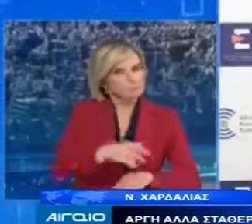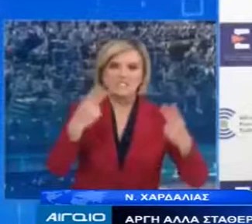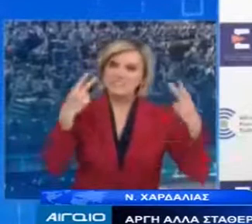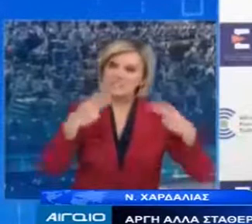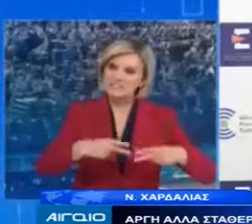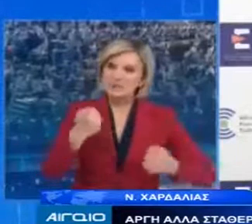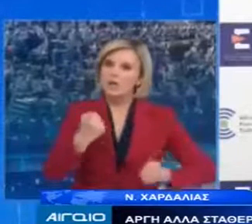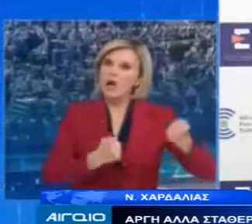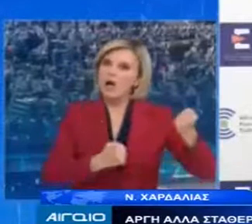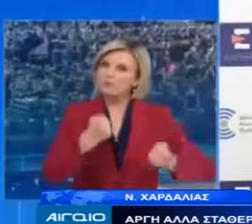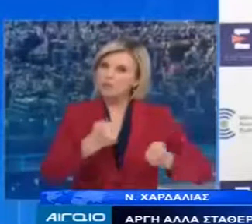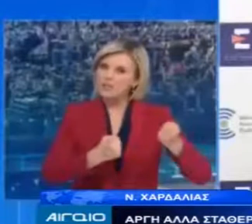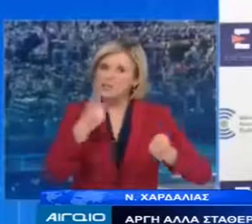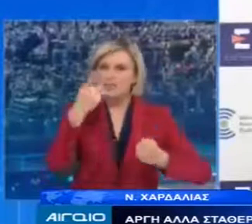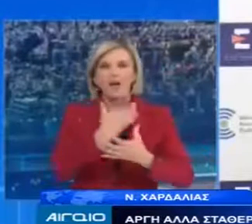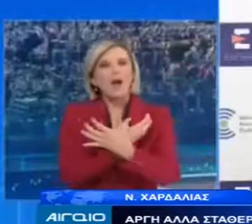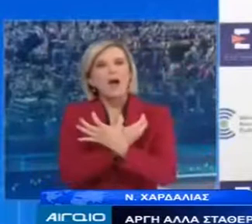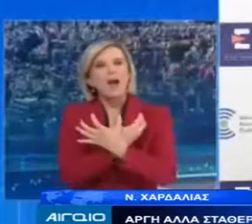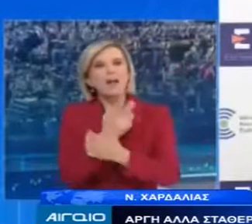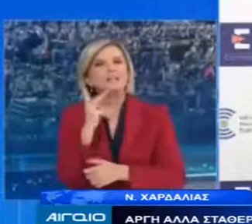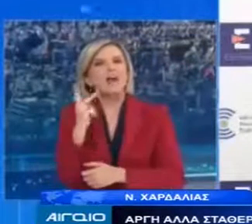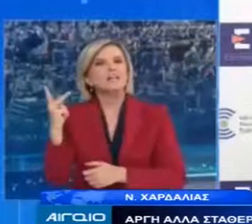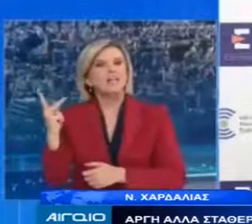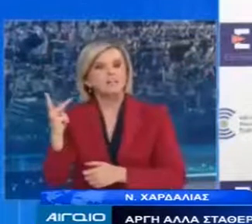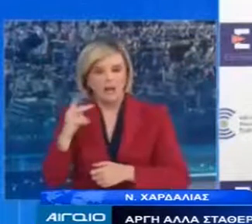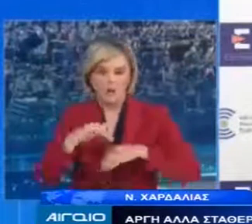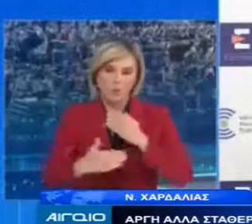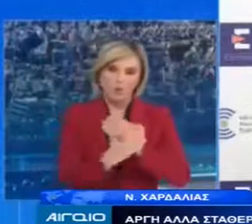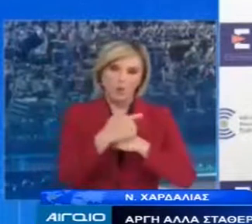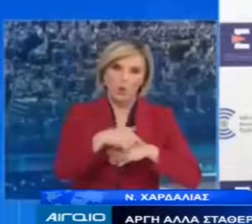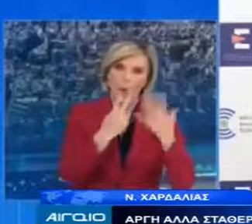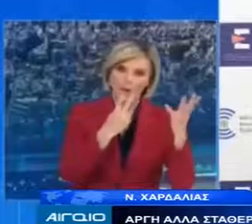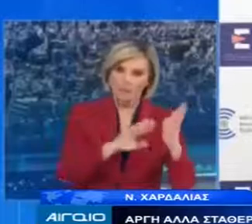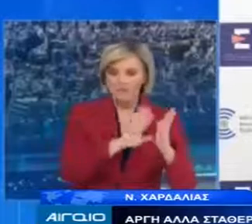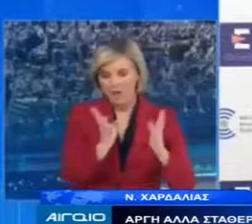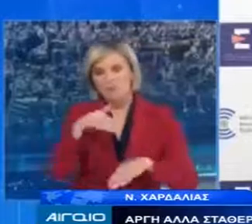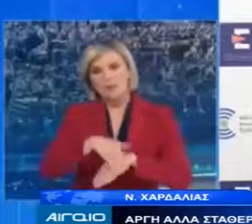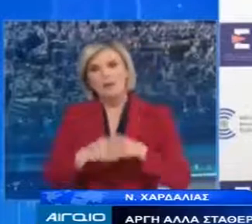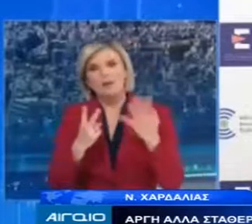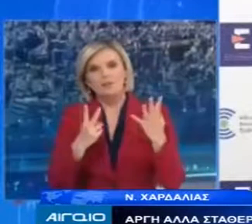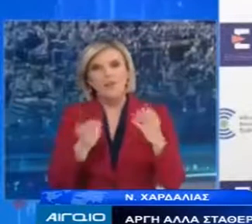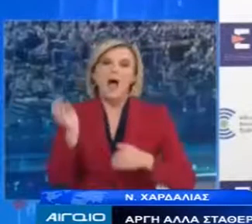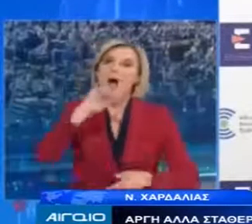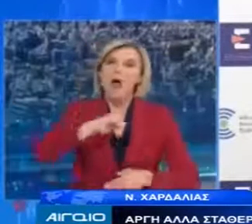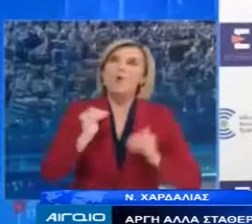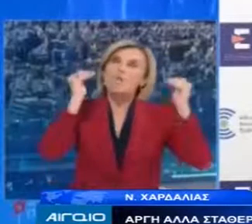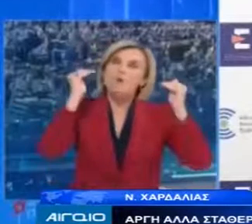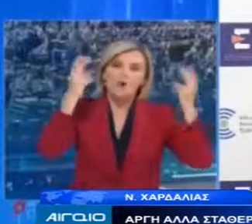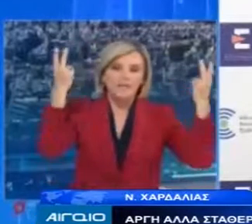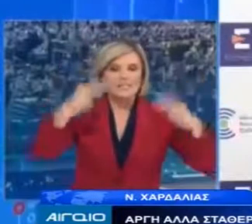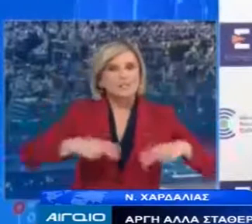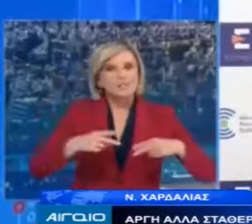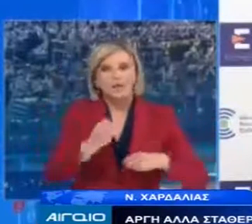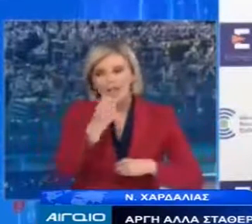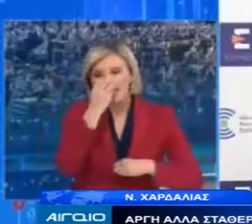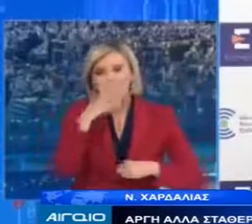σημείων ελέγχου Κακαβιάς από τις 7 το πρωί ως τις 7 το απόγευμα και Κήπων από τις 7 το απόγευμα ως τις 11 το βράδυ.